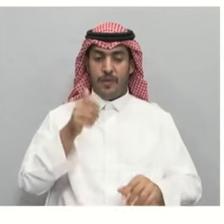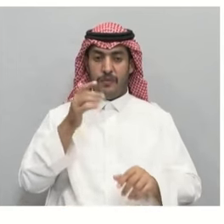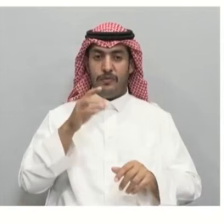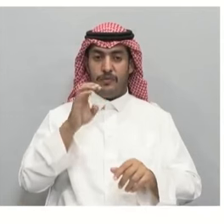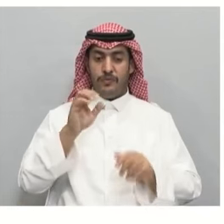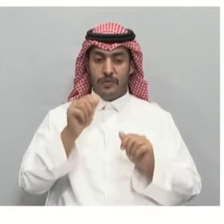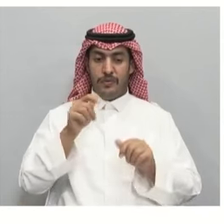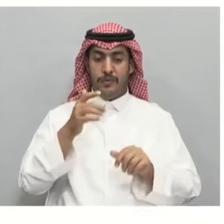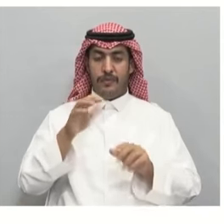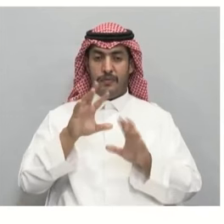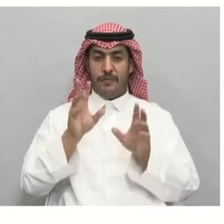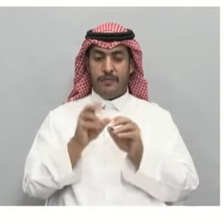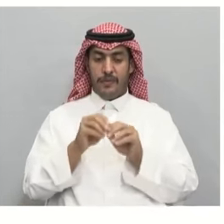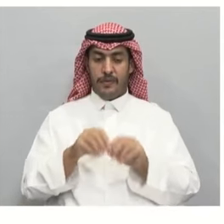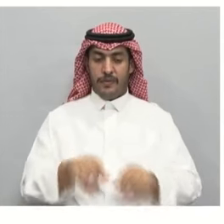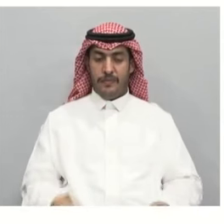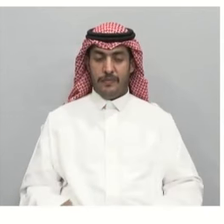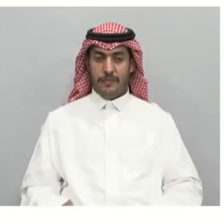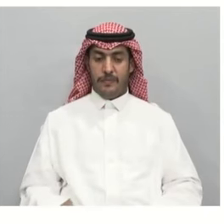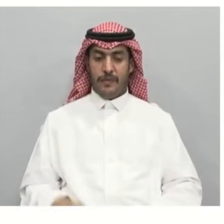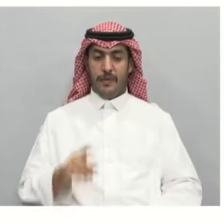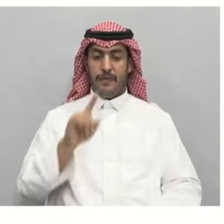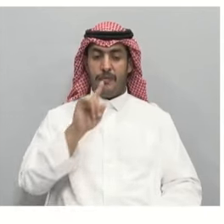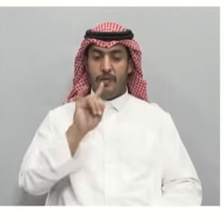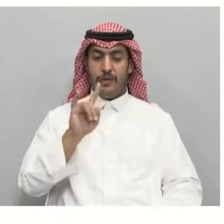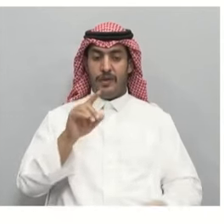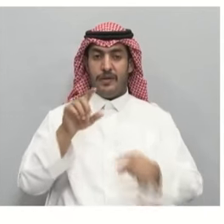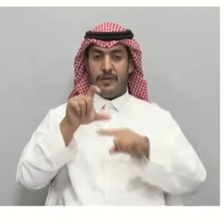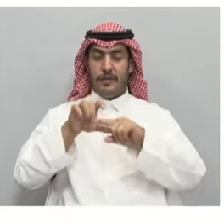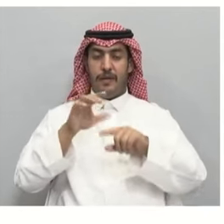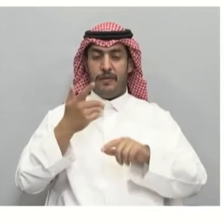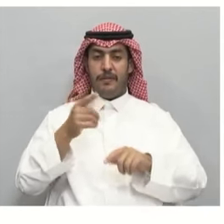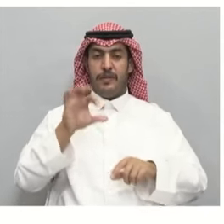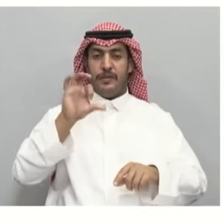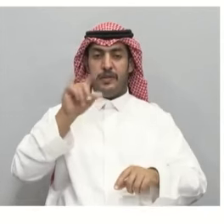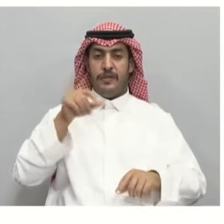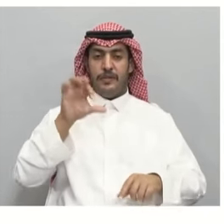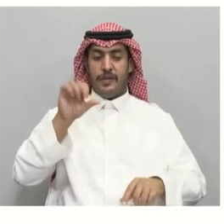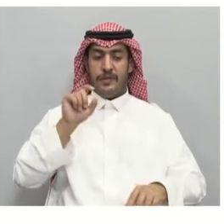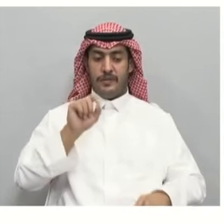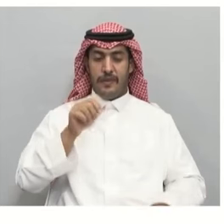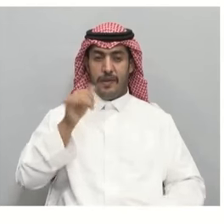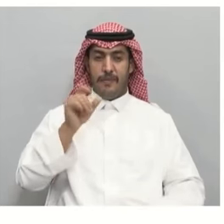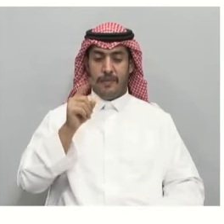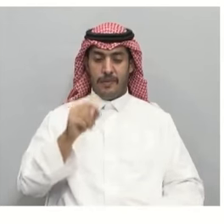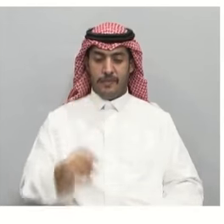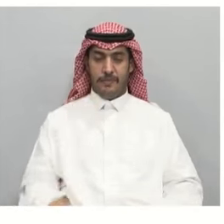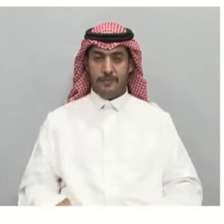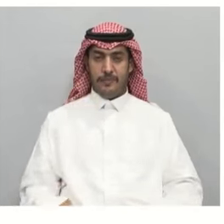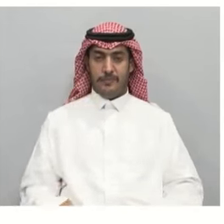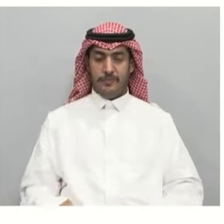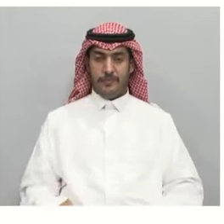يعني القدره 1000 واط الجهد 110 لما نقسمها على بعض ح يعطيني 9.09 امبير